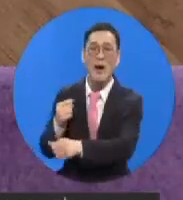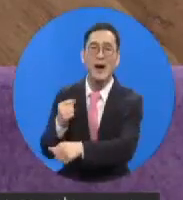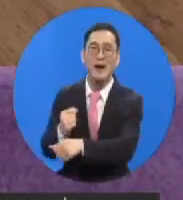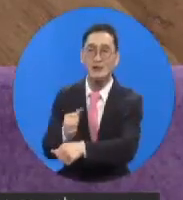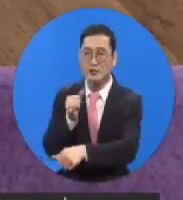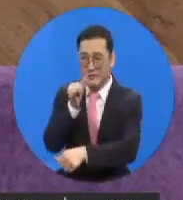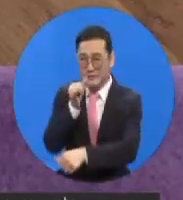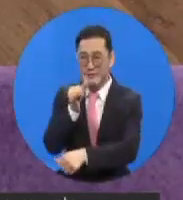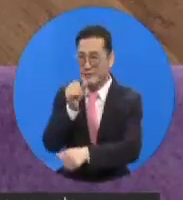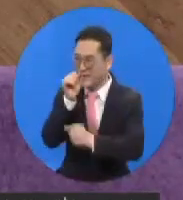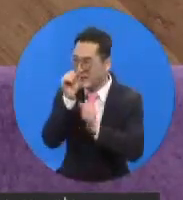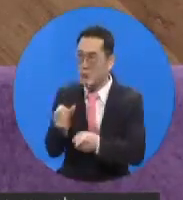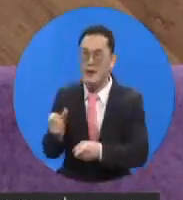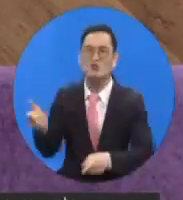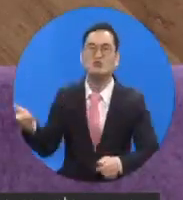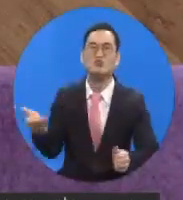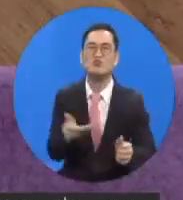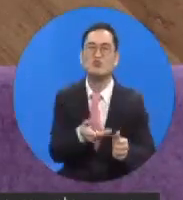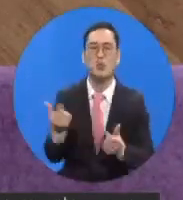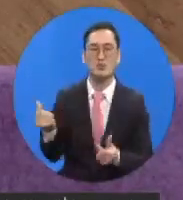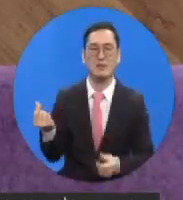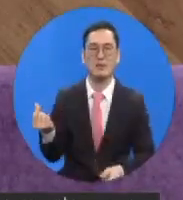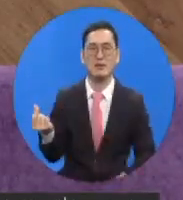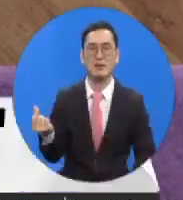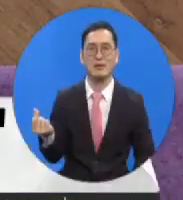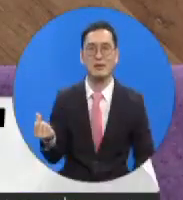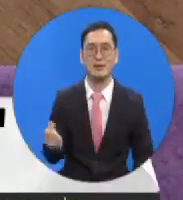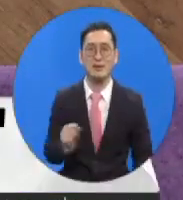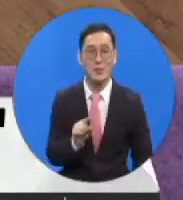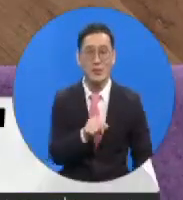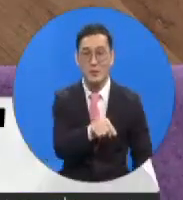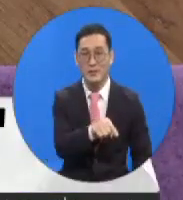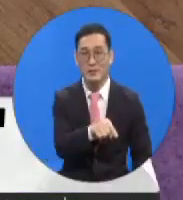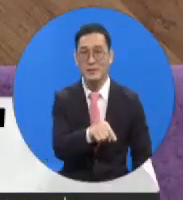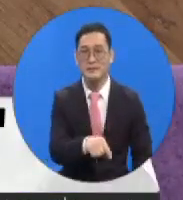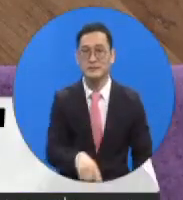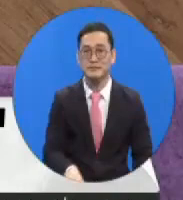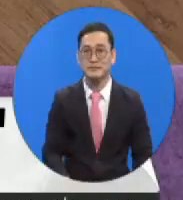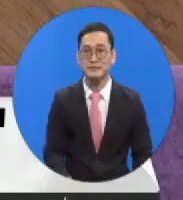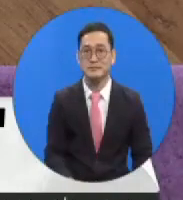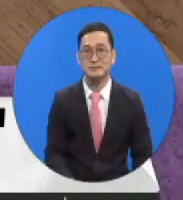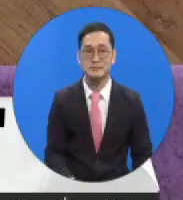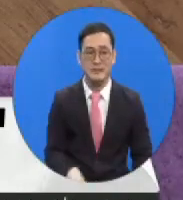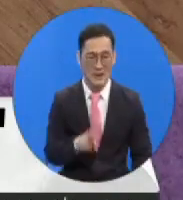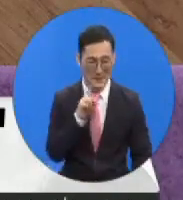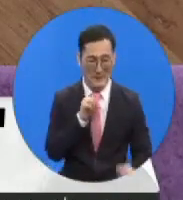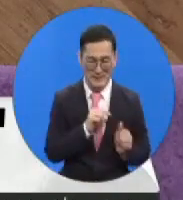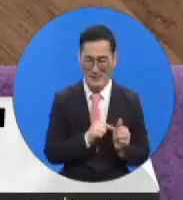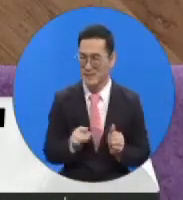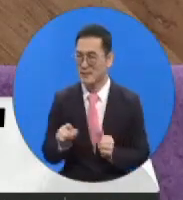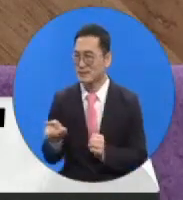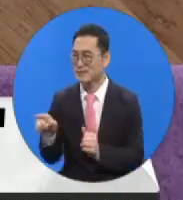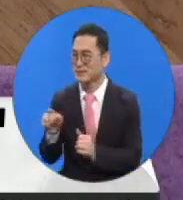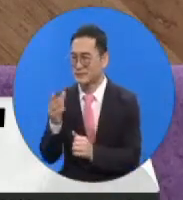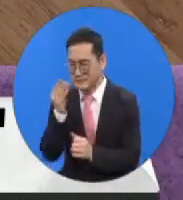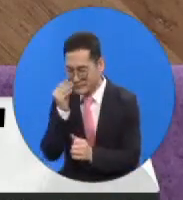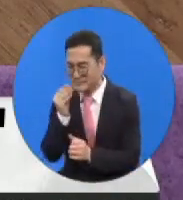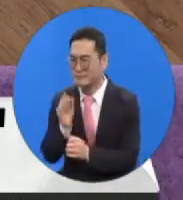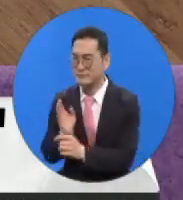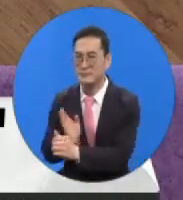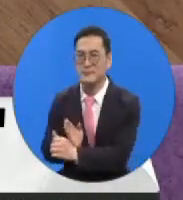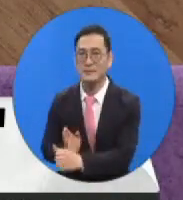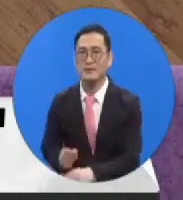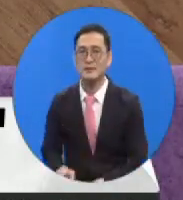생각을 해요. 그래요? 왜냐하면 박상기 장관이 선처를 부탁했잖아요. 그러면 아, 이 사건은 야당이 굉장히 주시라고 했고